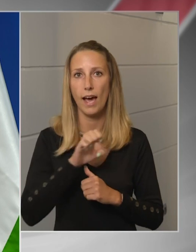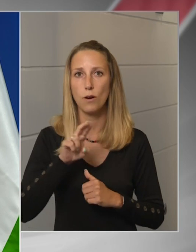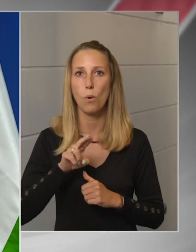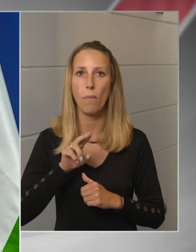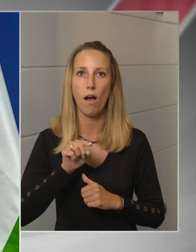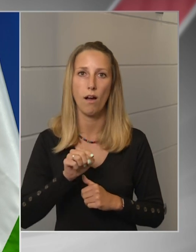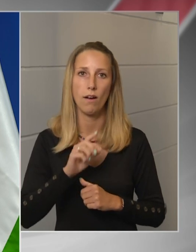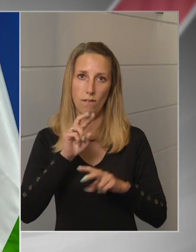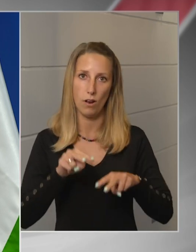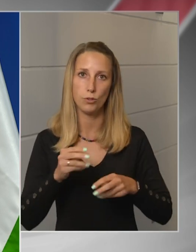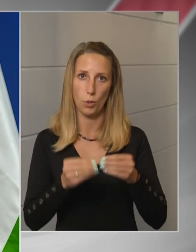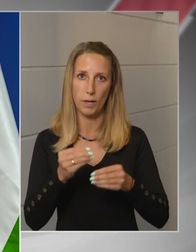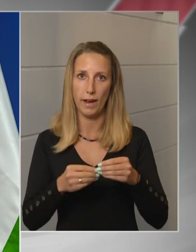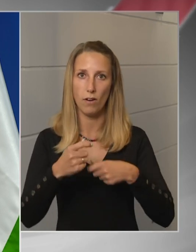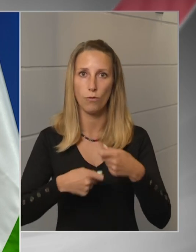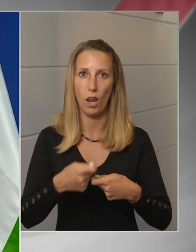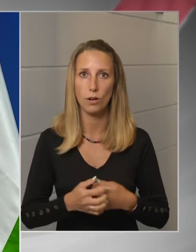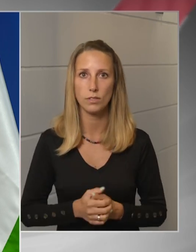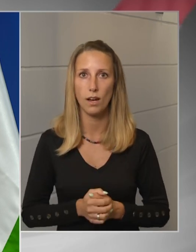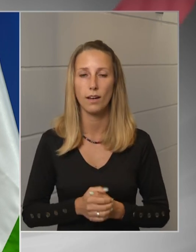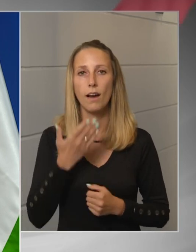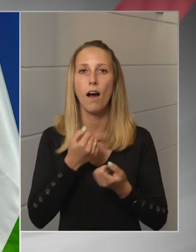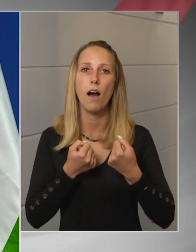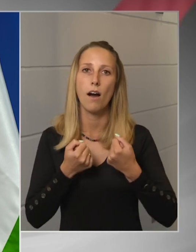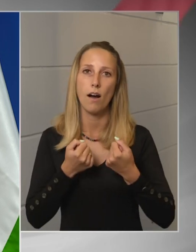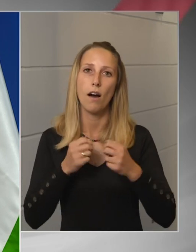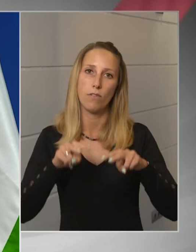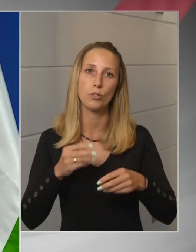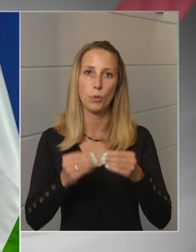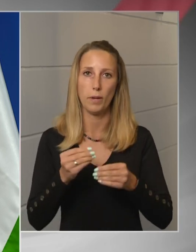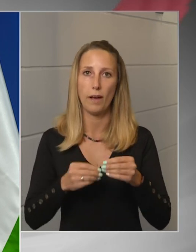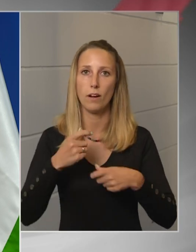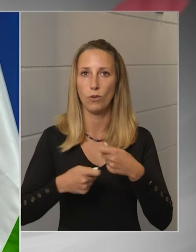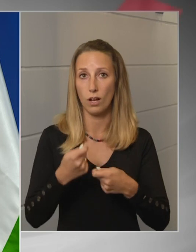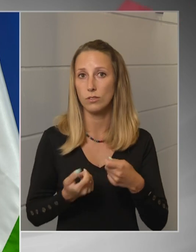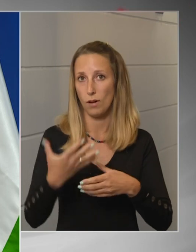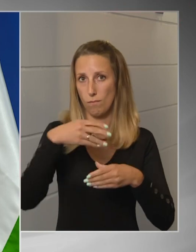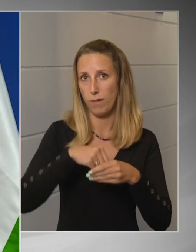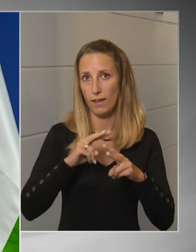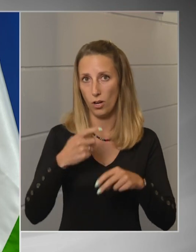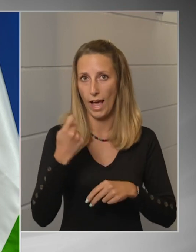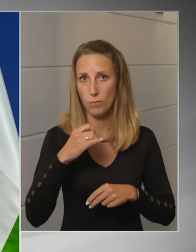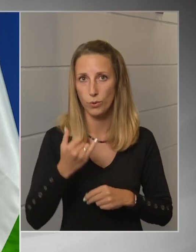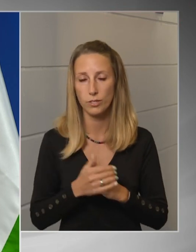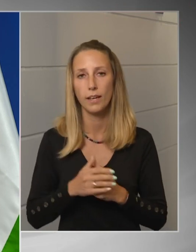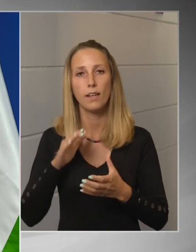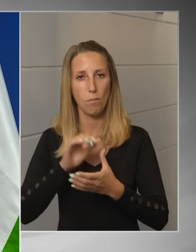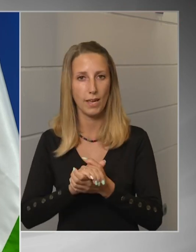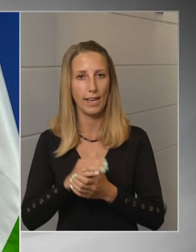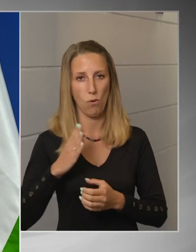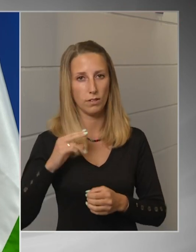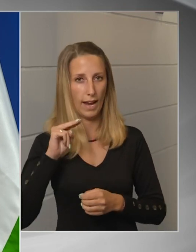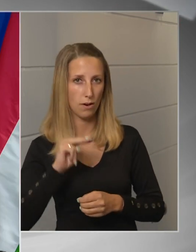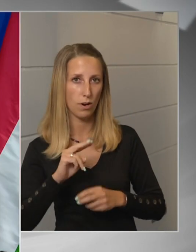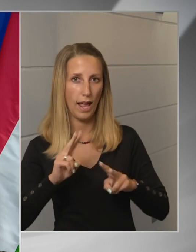problémáival foglalkozzanak. És ha valós problémáival foglalkoznak, ebbe természetesen beletartsik a háború is, de a béke oldaláról kell